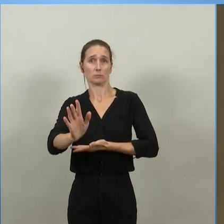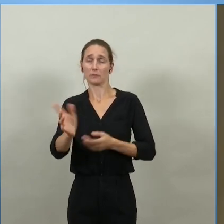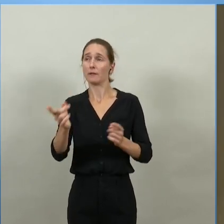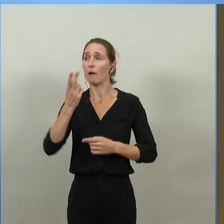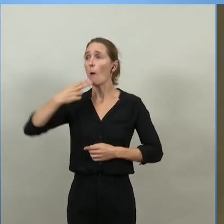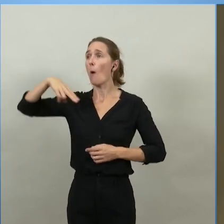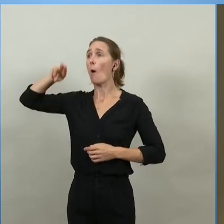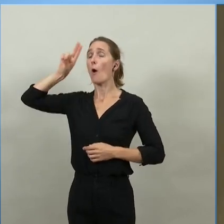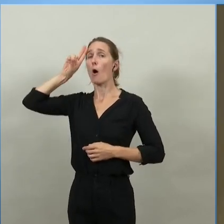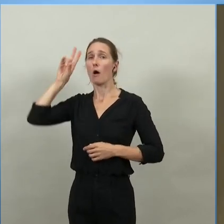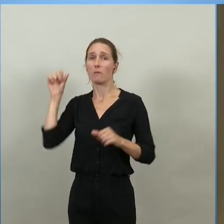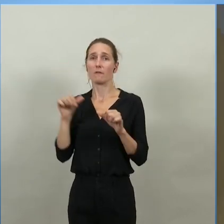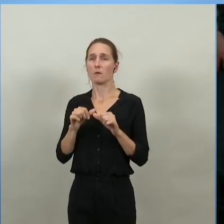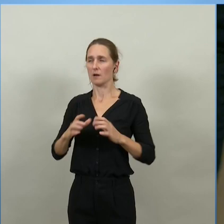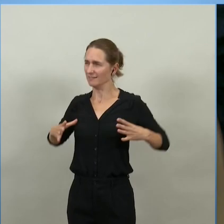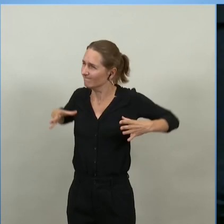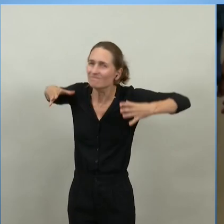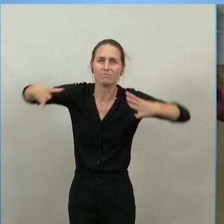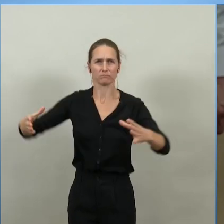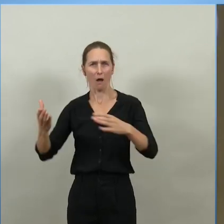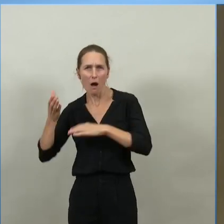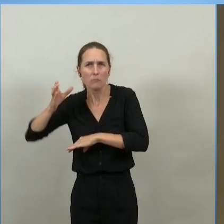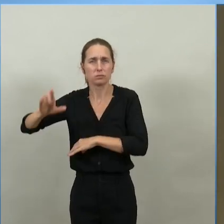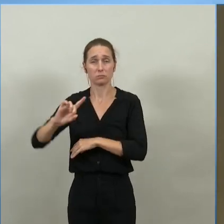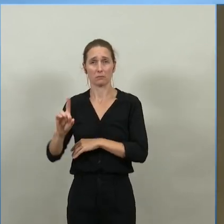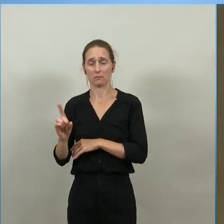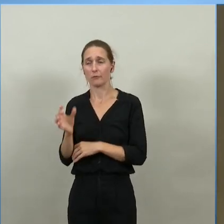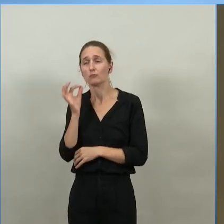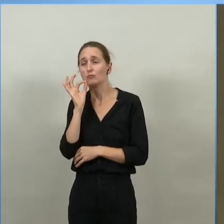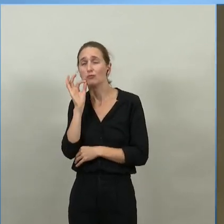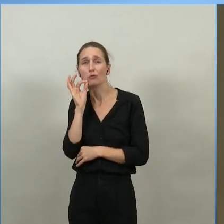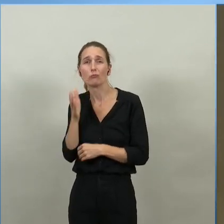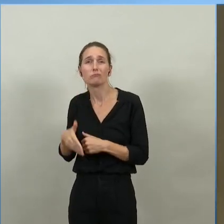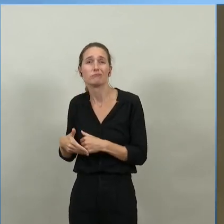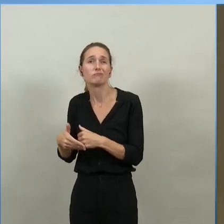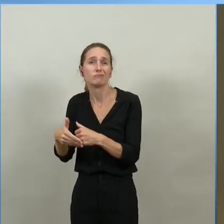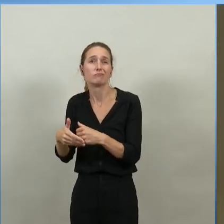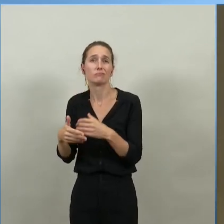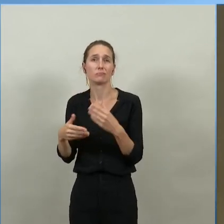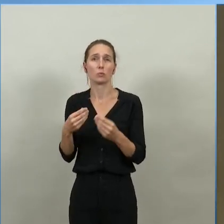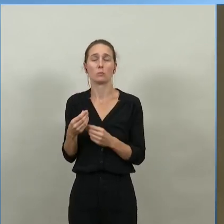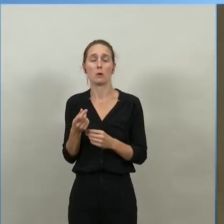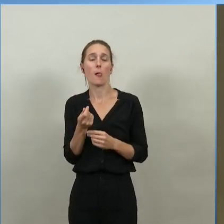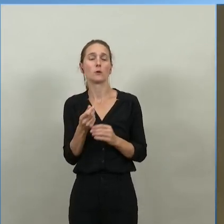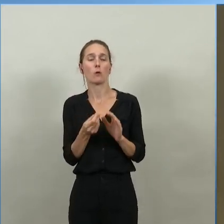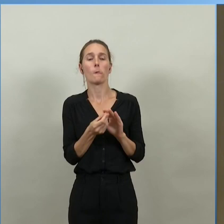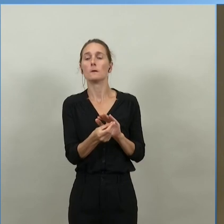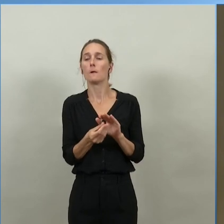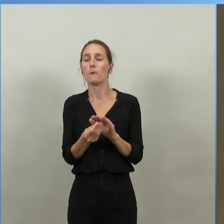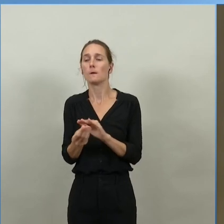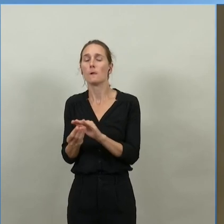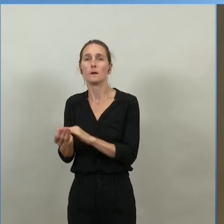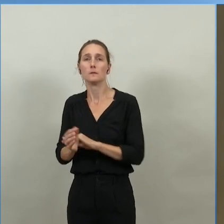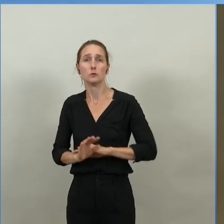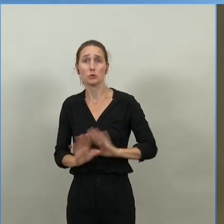joue petit l'Europe joue avec un petit peu de fric là et un peu de fric ici